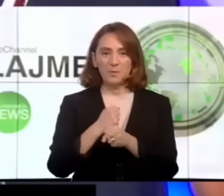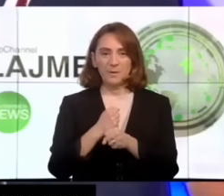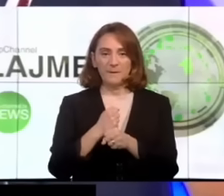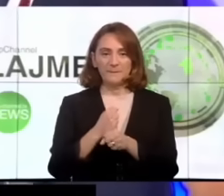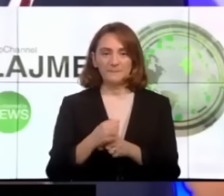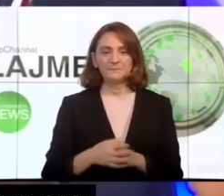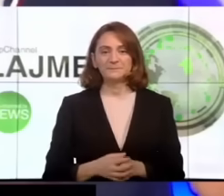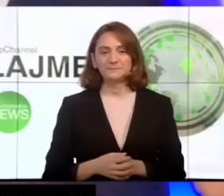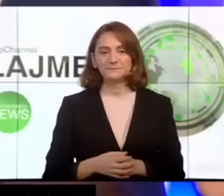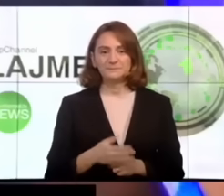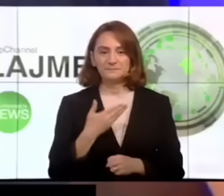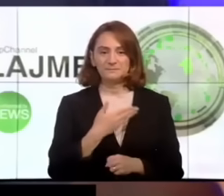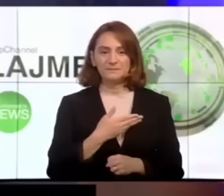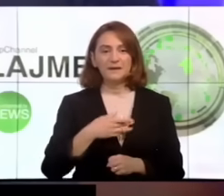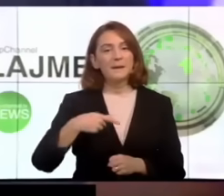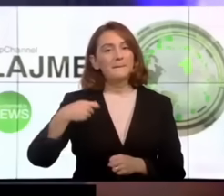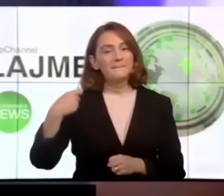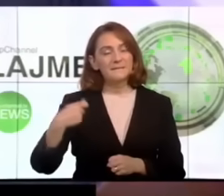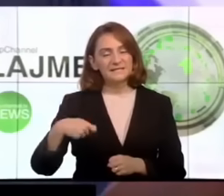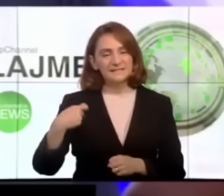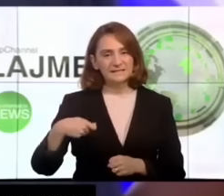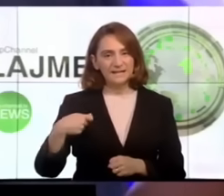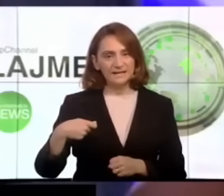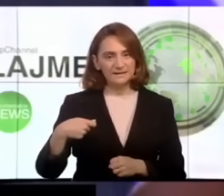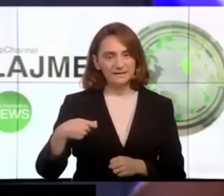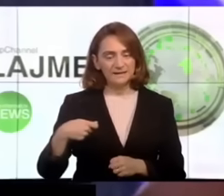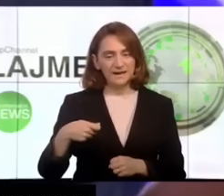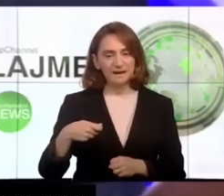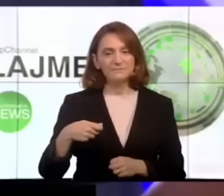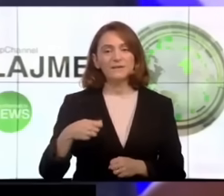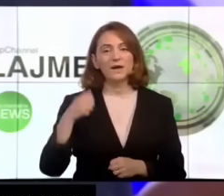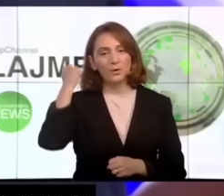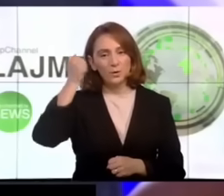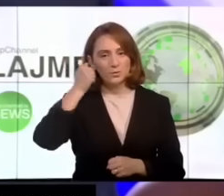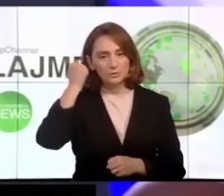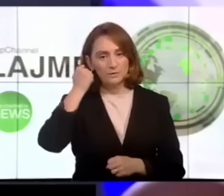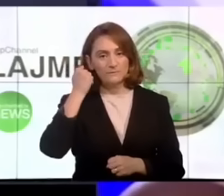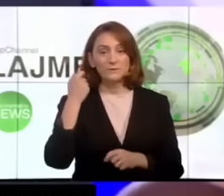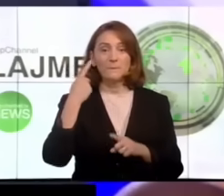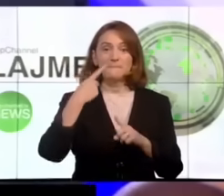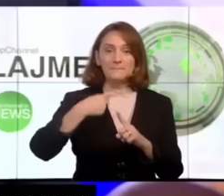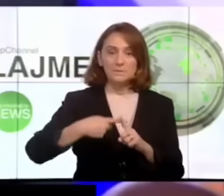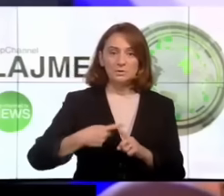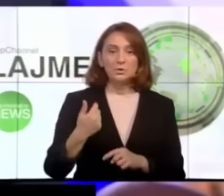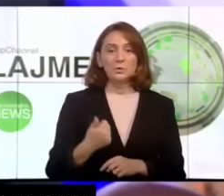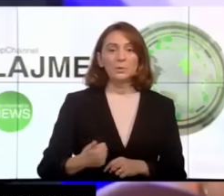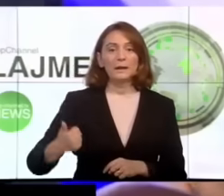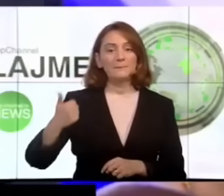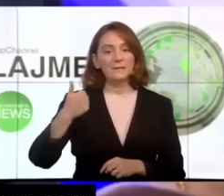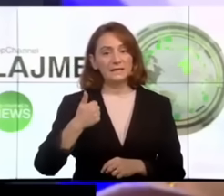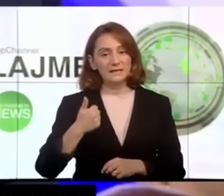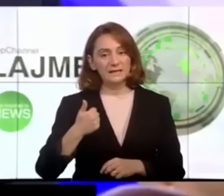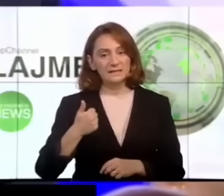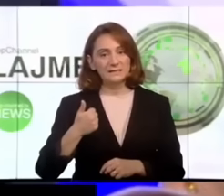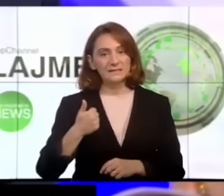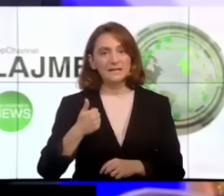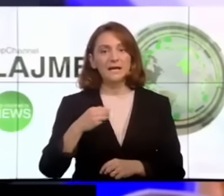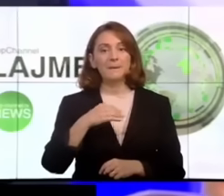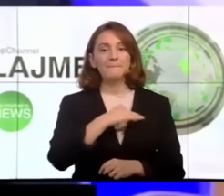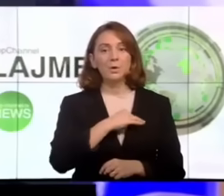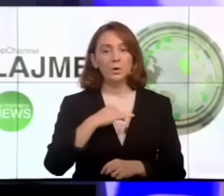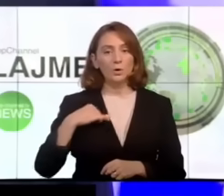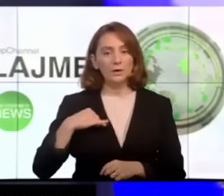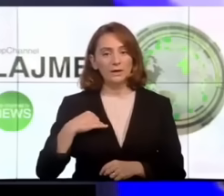Presidentja e Kosovës, Vjosa Osmani dhe kryeministri polak Donald Tusk underuan me çmimin evropian të medias M100